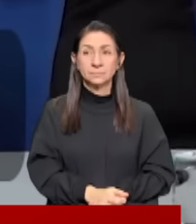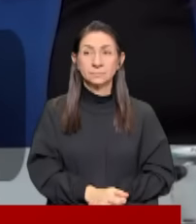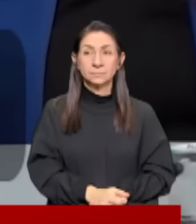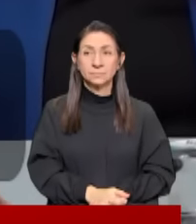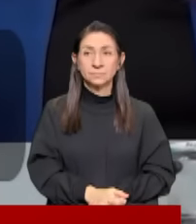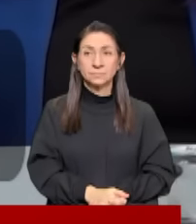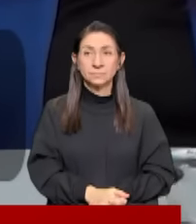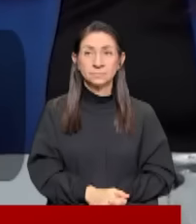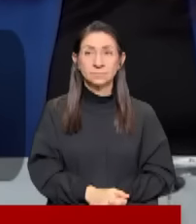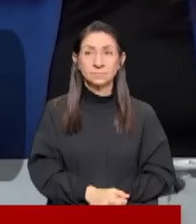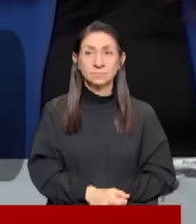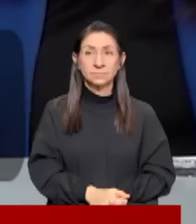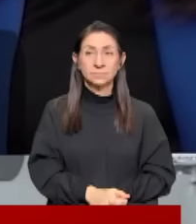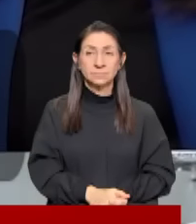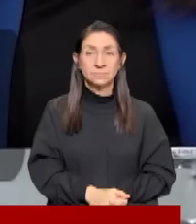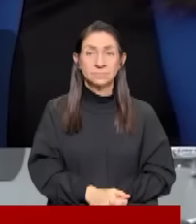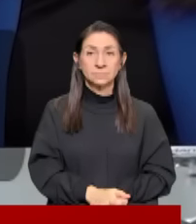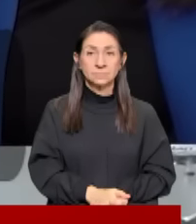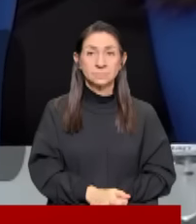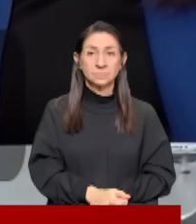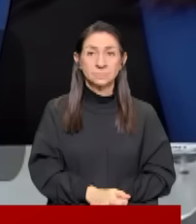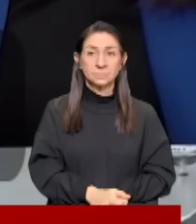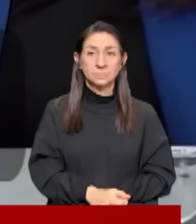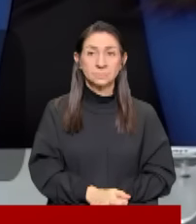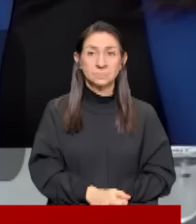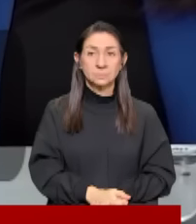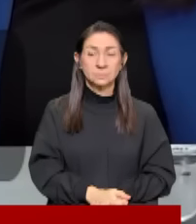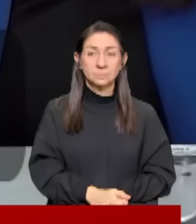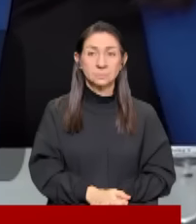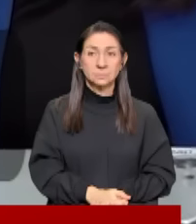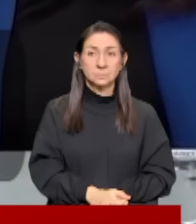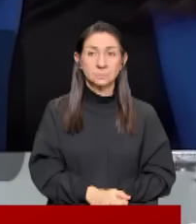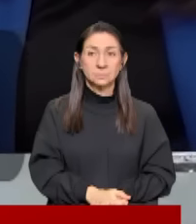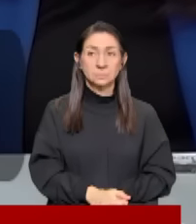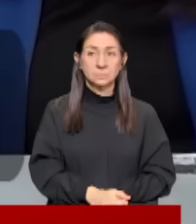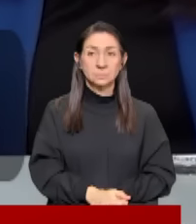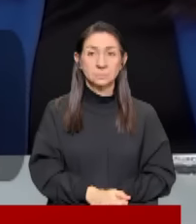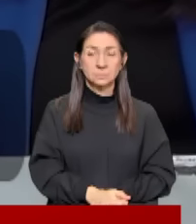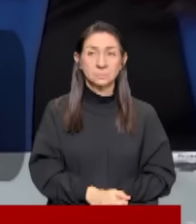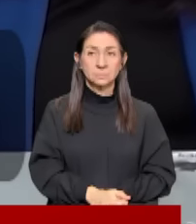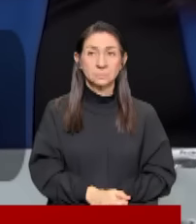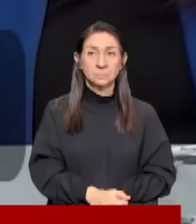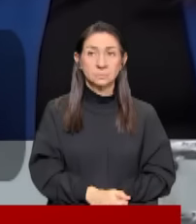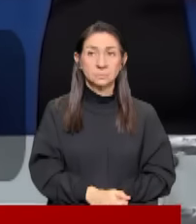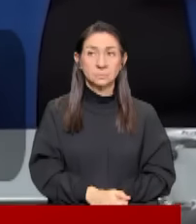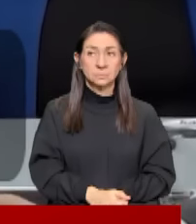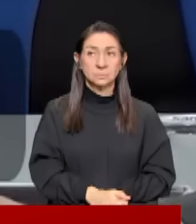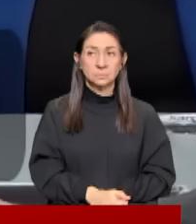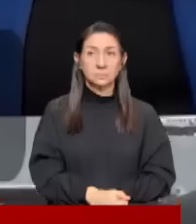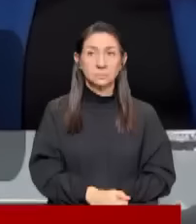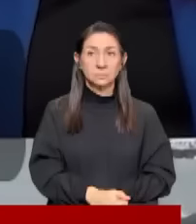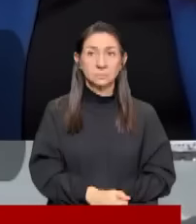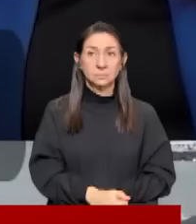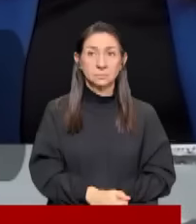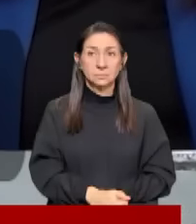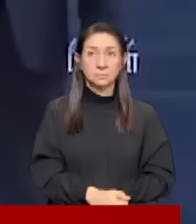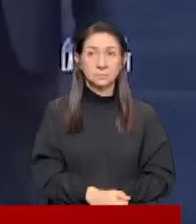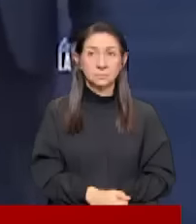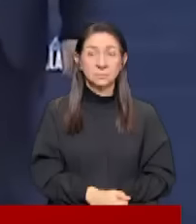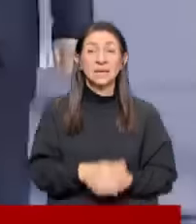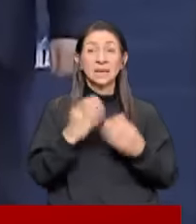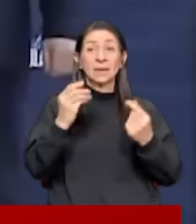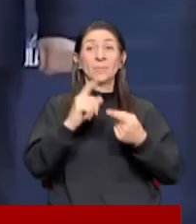seçim sonuçlarının sonrasının 2028'e ne kadar olumlu yansıdığını da herkes